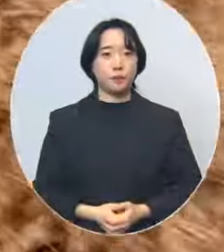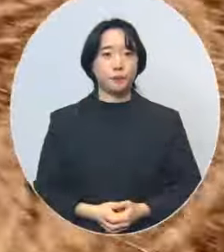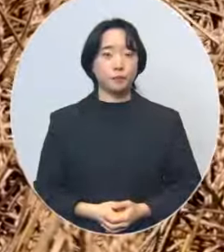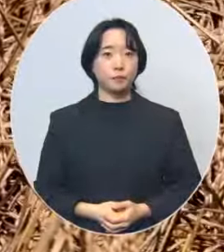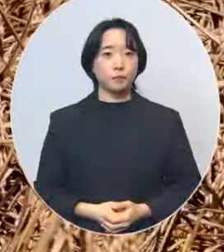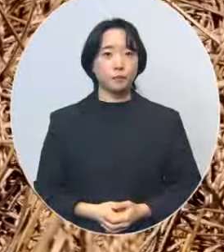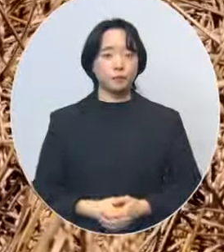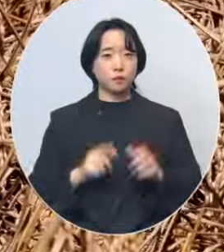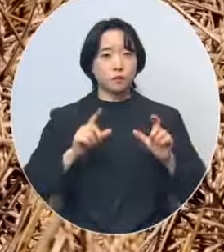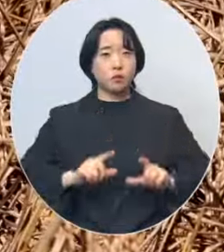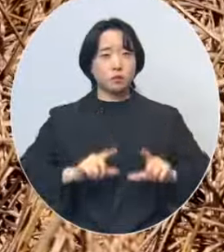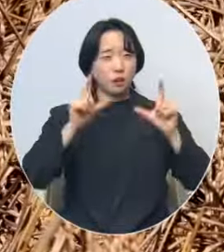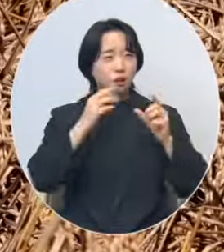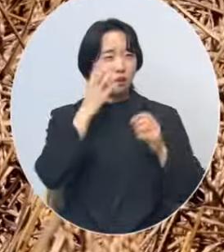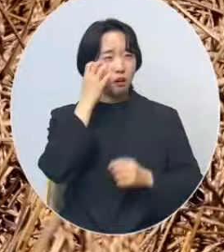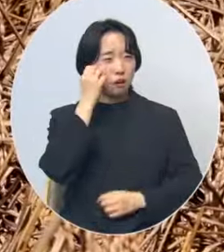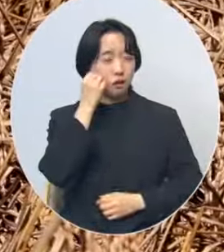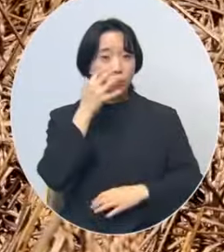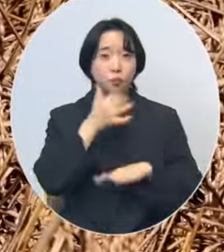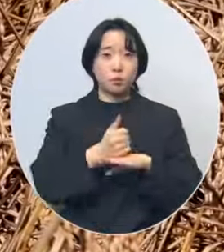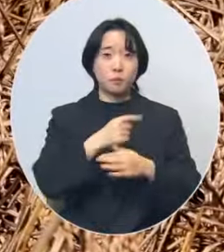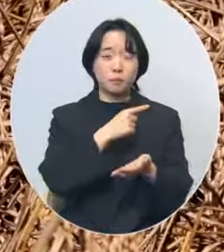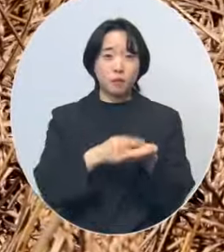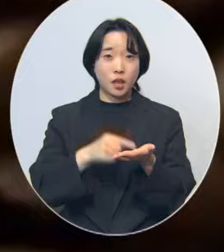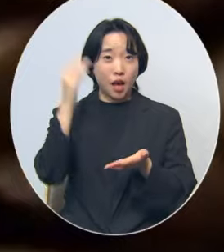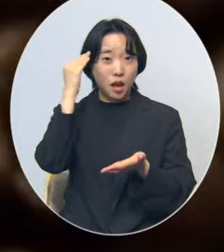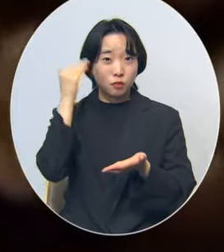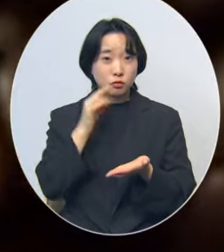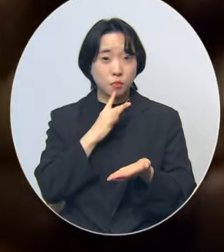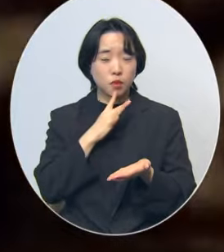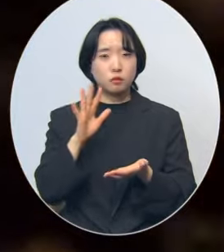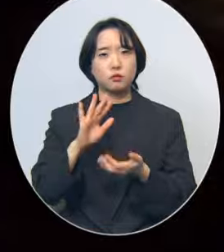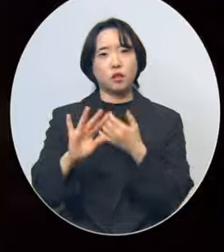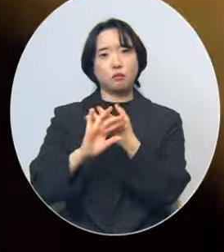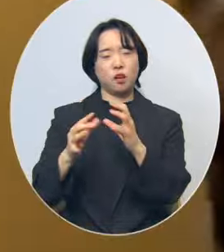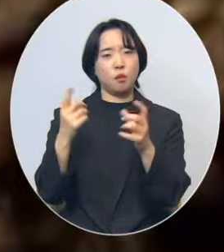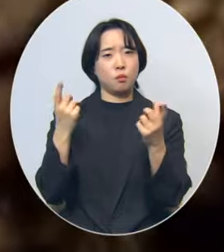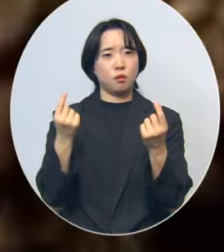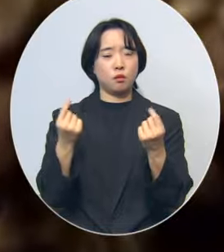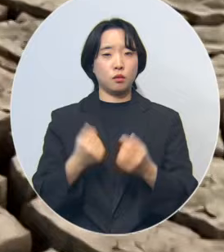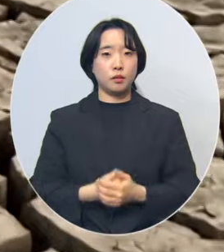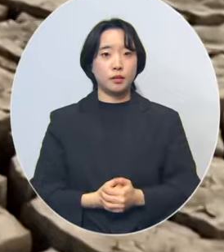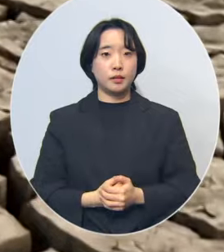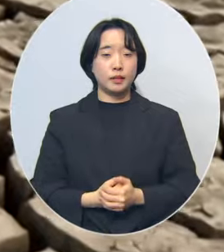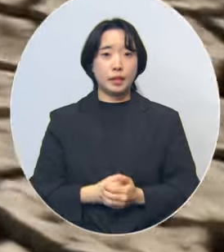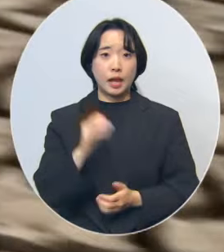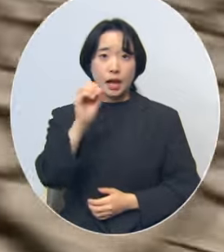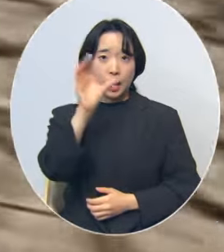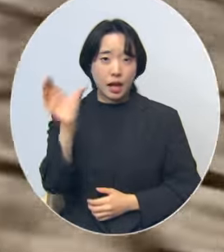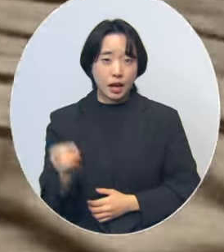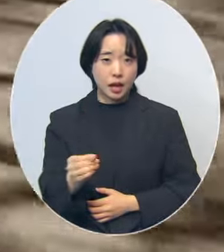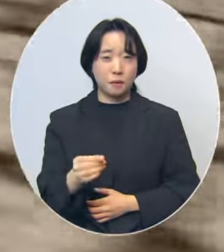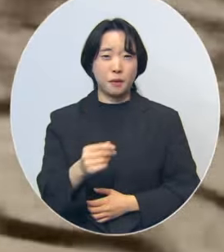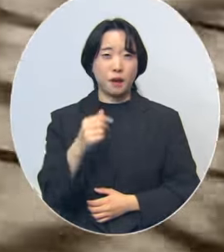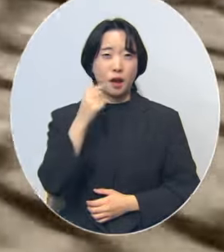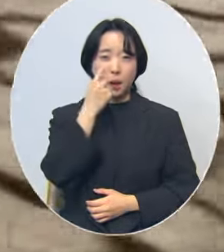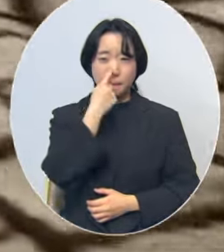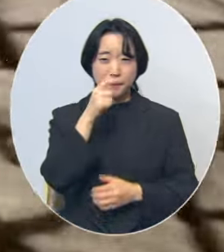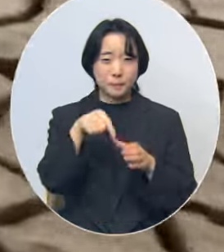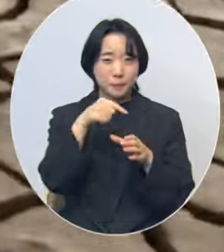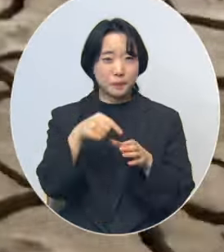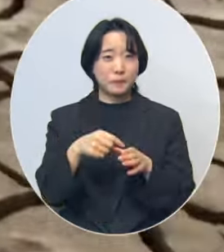기후로 인한 피해는 비단 한국만의 문제가 아닙니다 커피와 카카오 설탕과 올리브유 등이 가뭄과 엘니